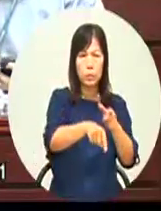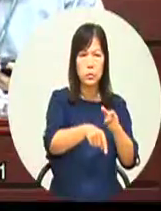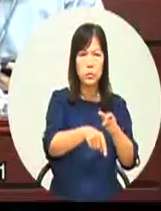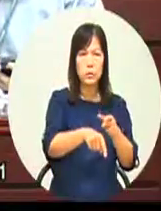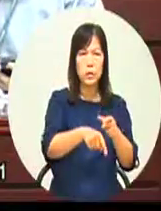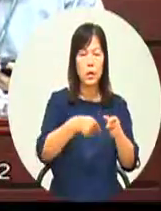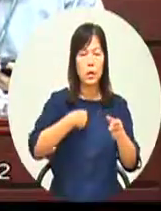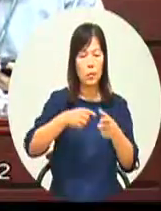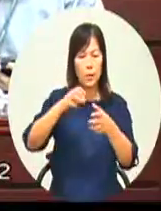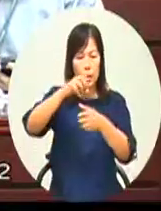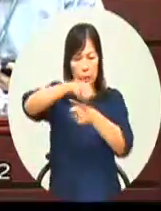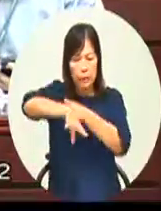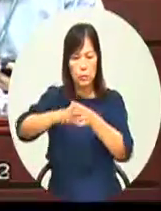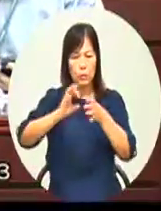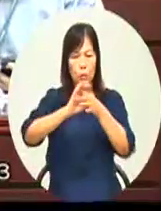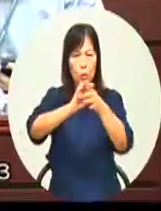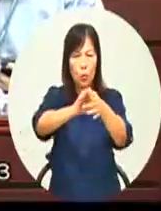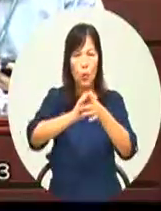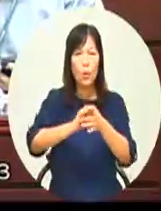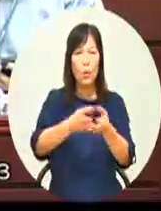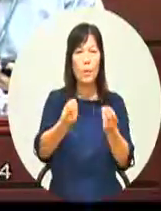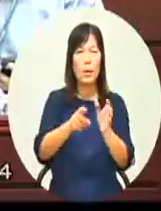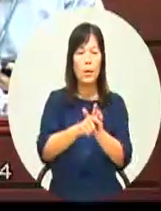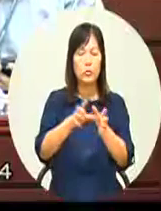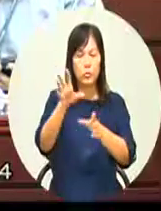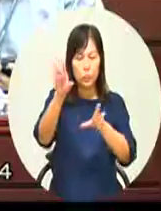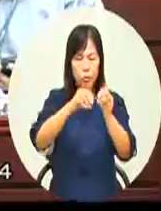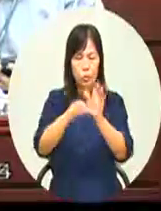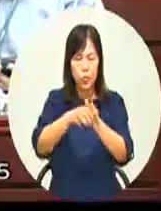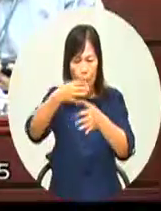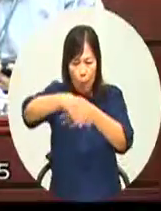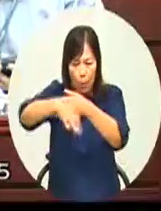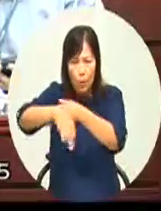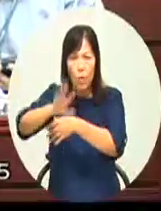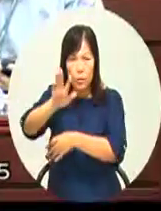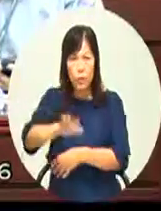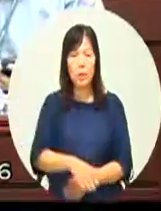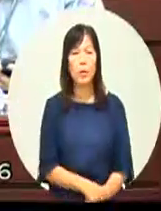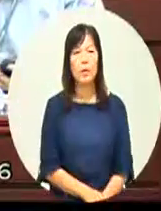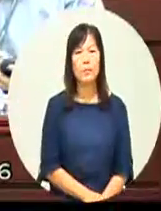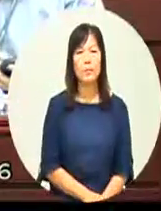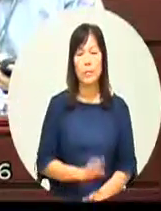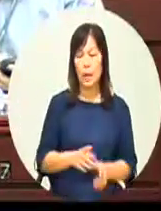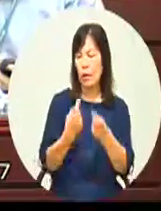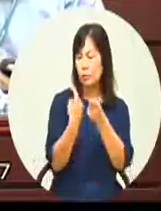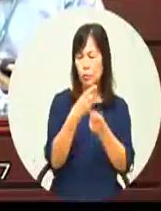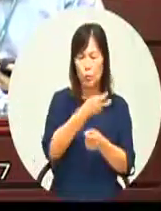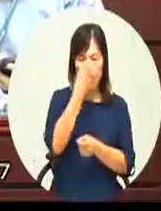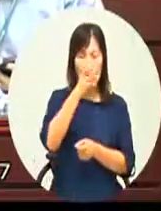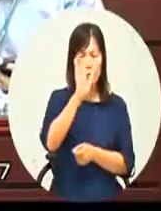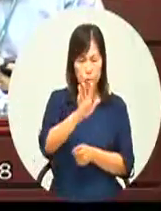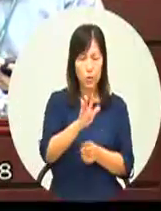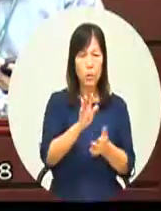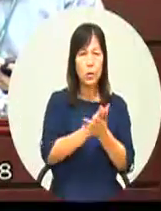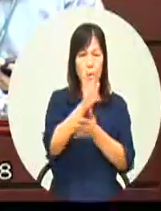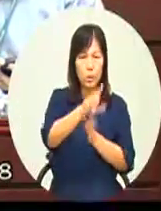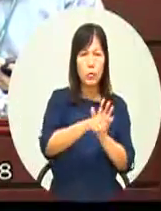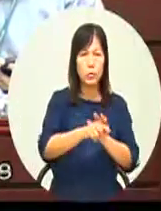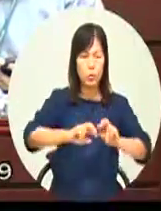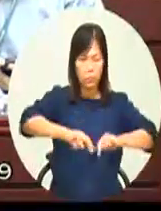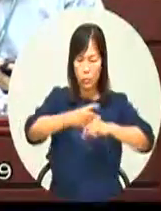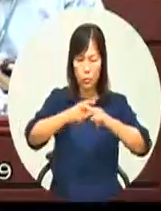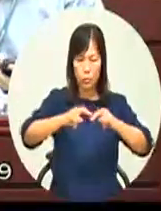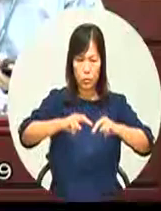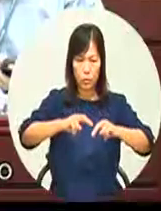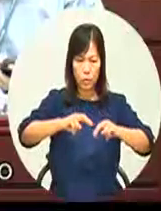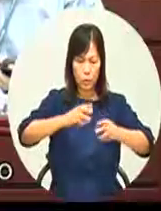我们这个系统做一些间接，所以有一些资讯就比较疏漏。那这个部分我们也在去年发现这样的问题，已经都把这一